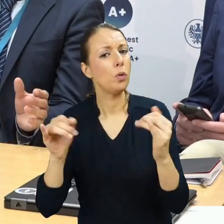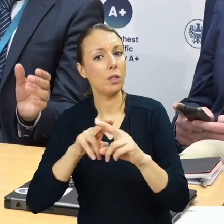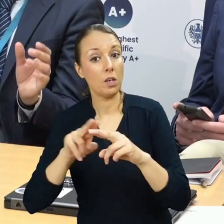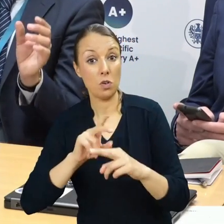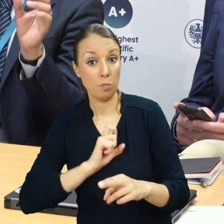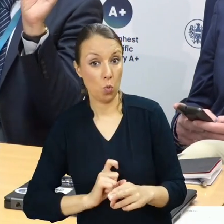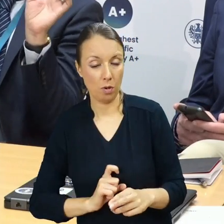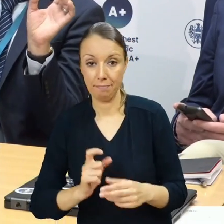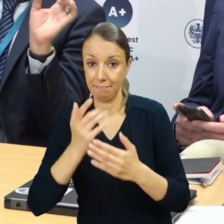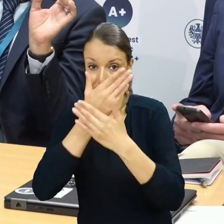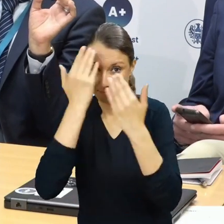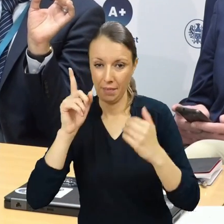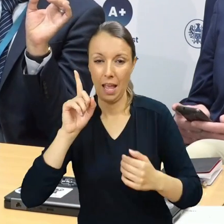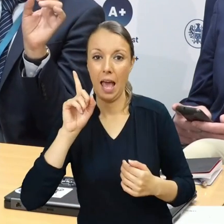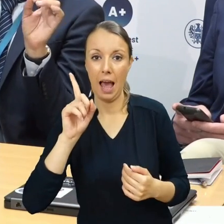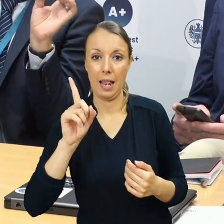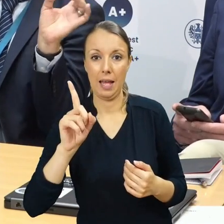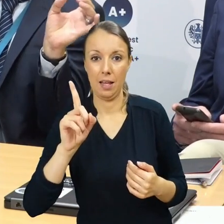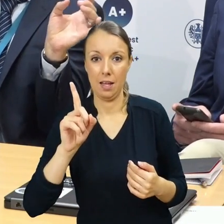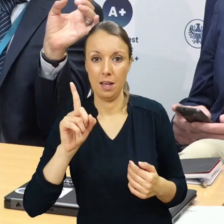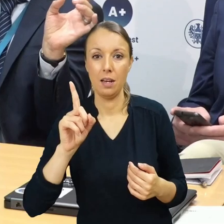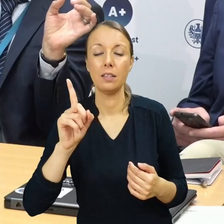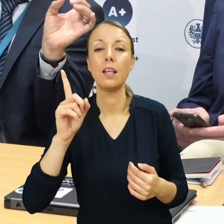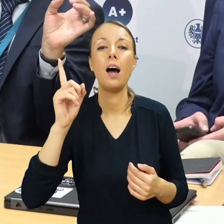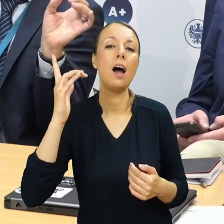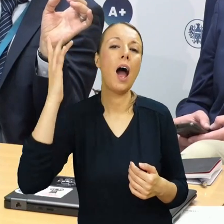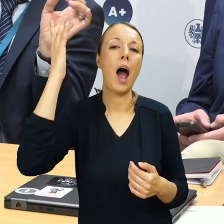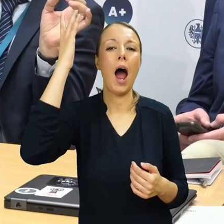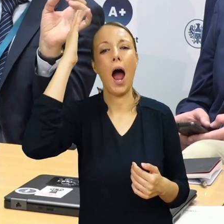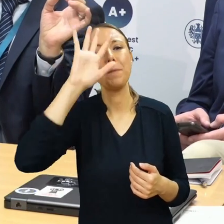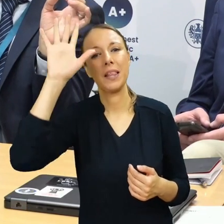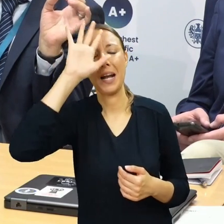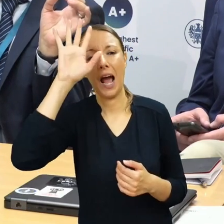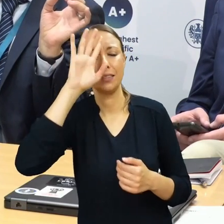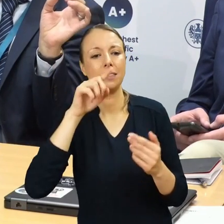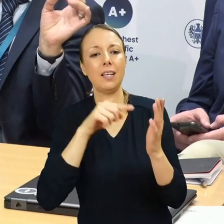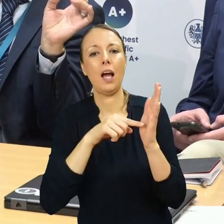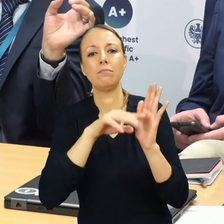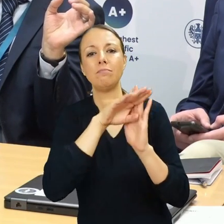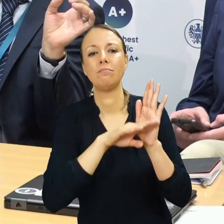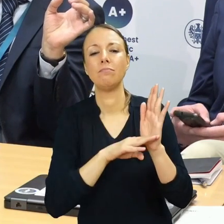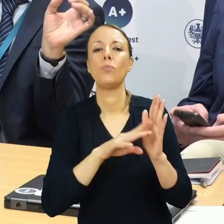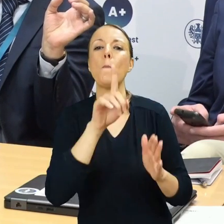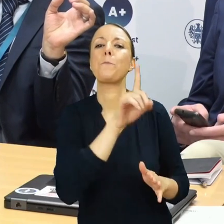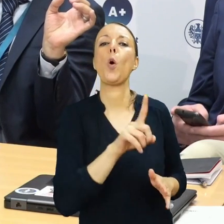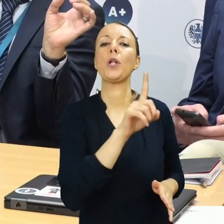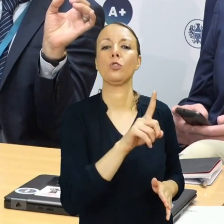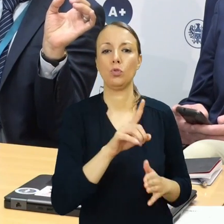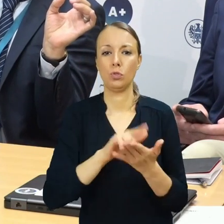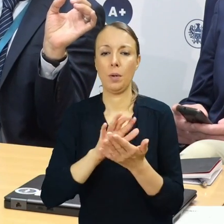jej tej abstrakcyjnej przesłanki publiczności, o której mowa w artykule 1 ustęp